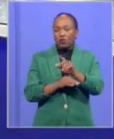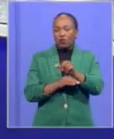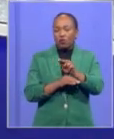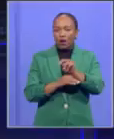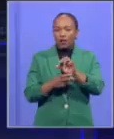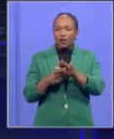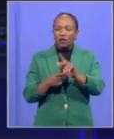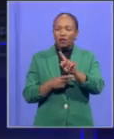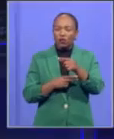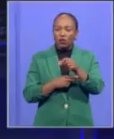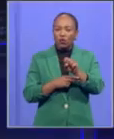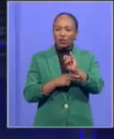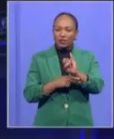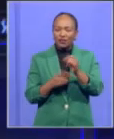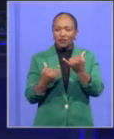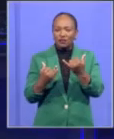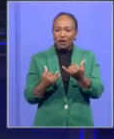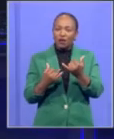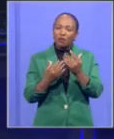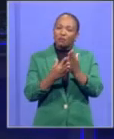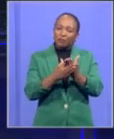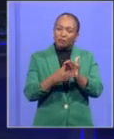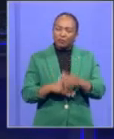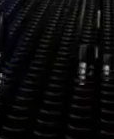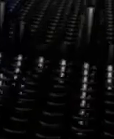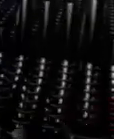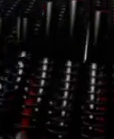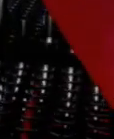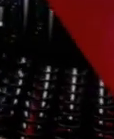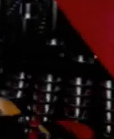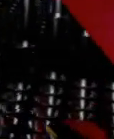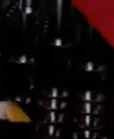ka mehla dikgokanyong tsa setjhaba jwale re fetela mabenkeleng